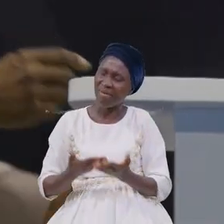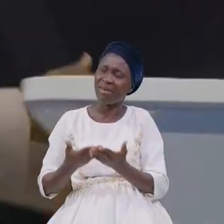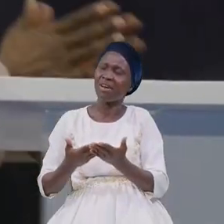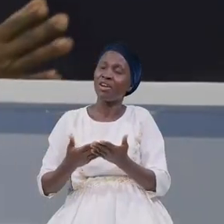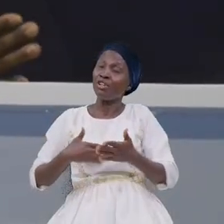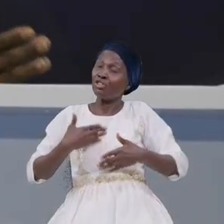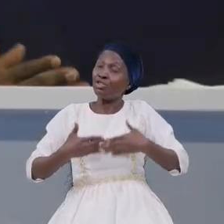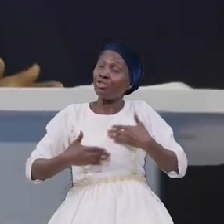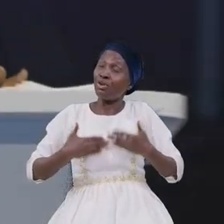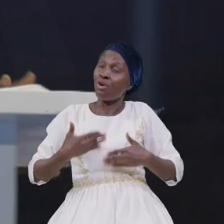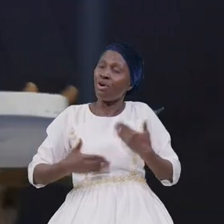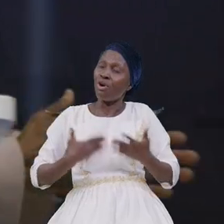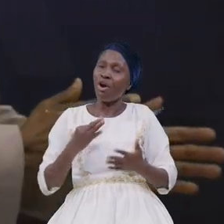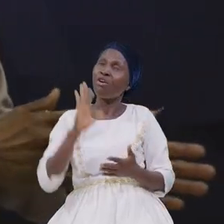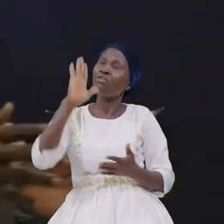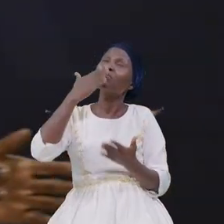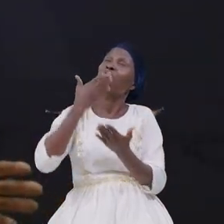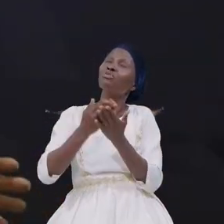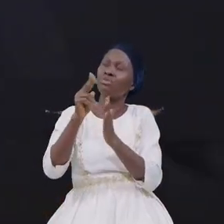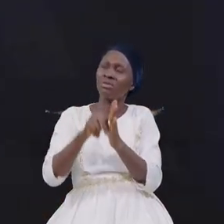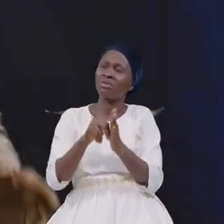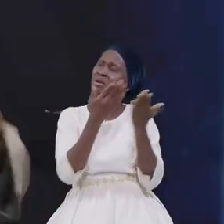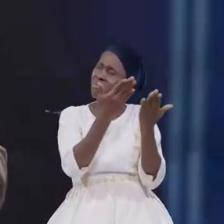de ta bonté et